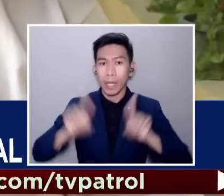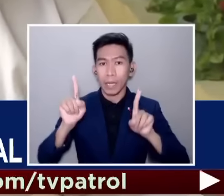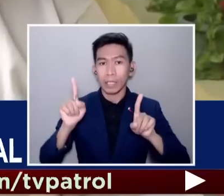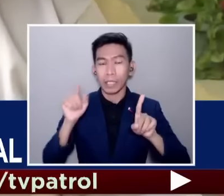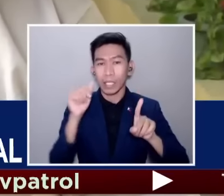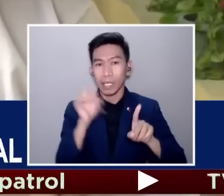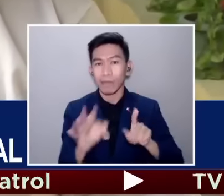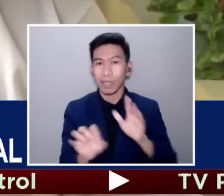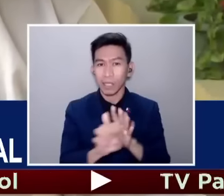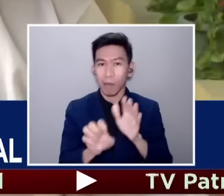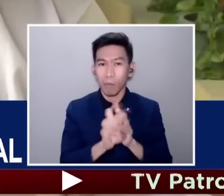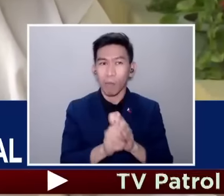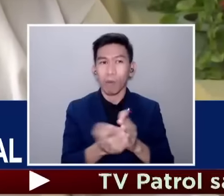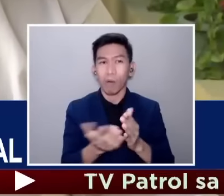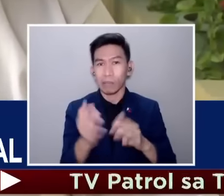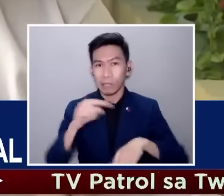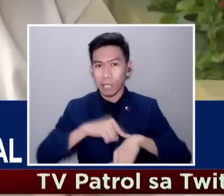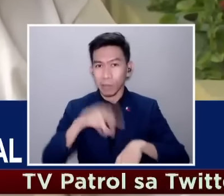sila sa school,